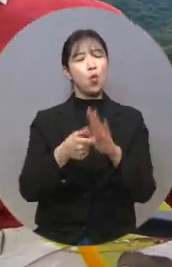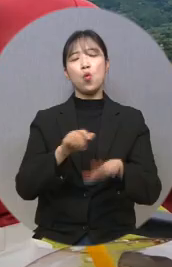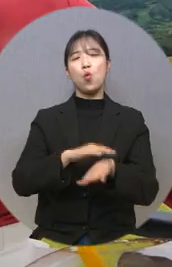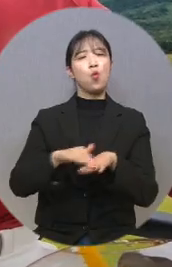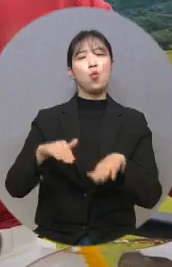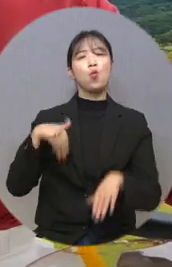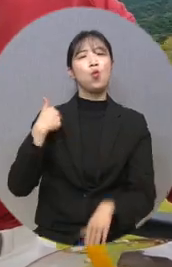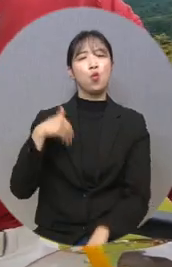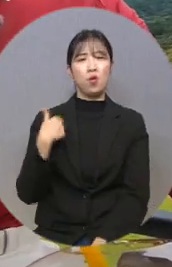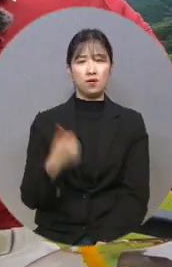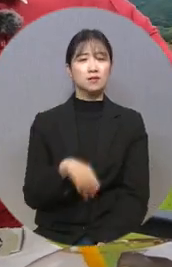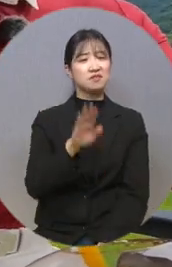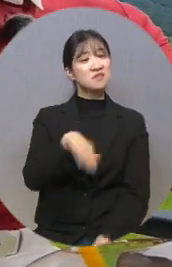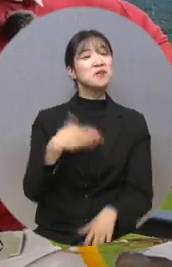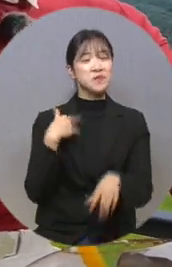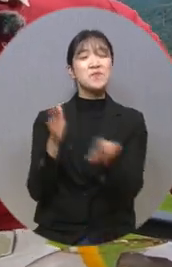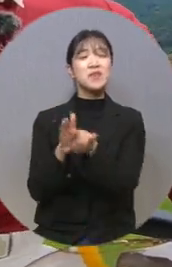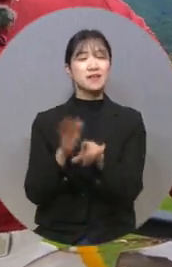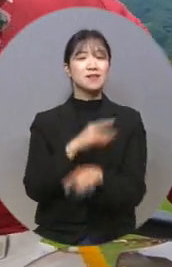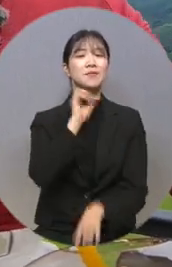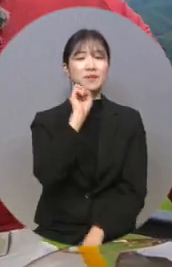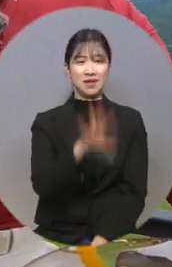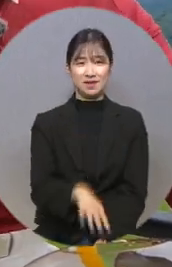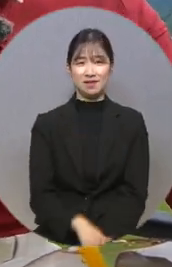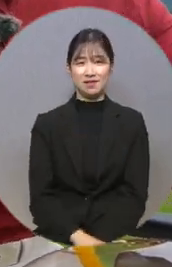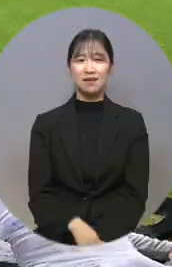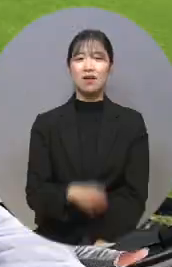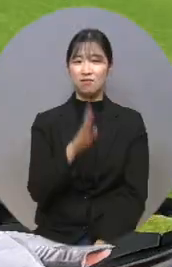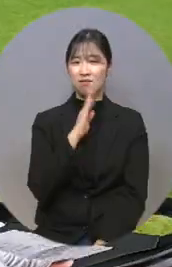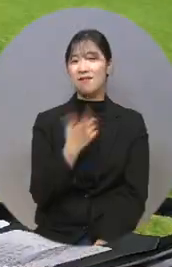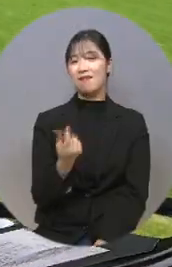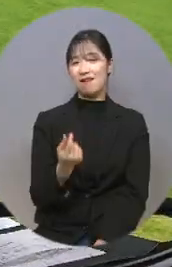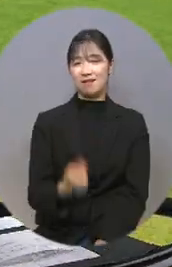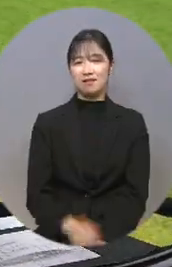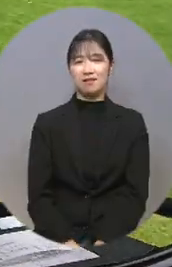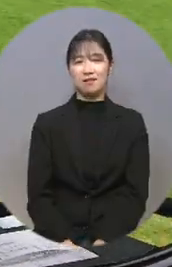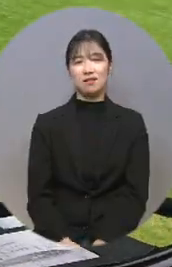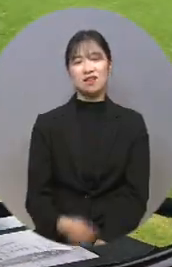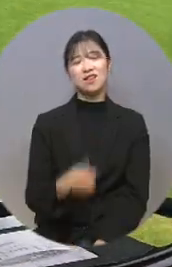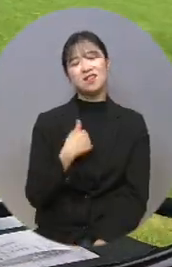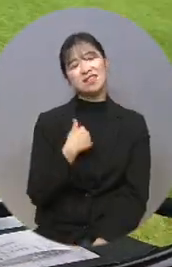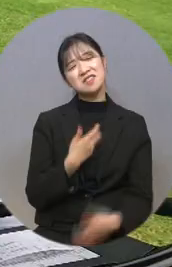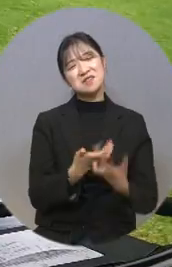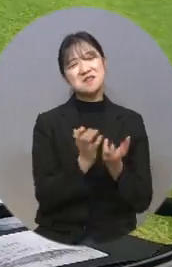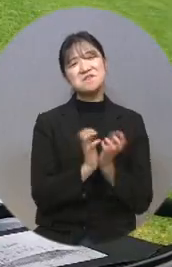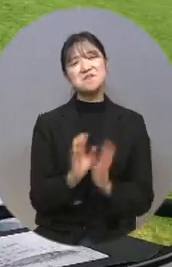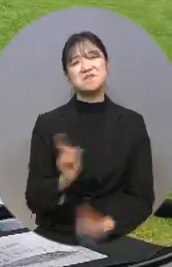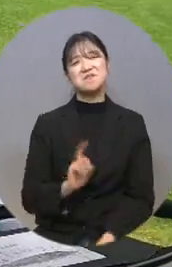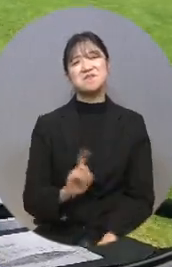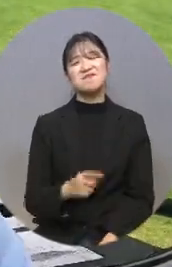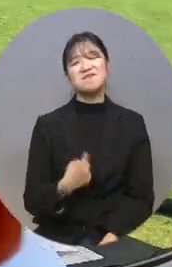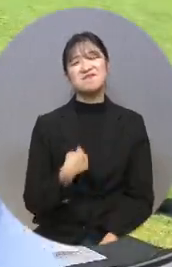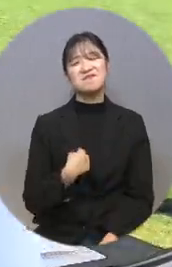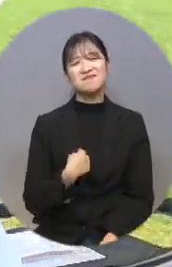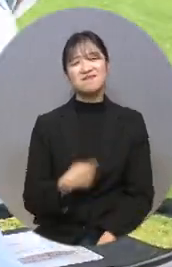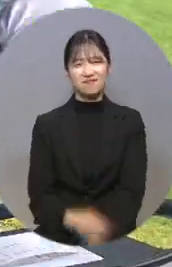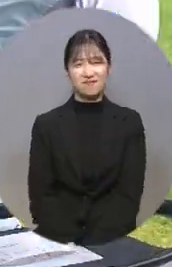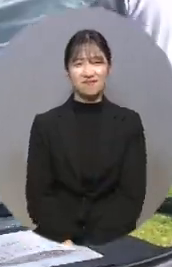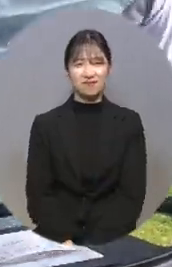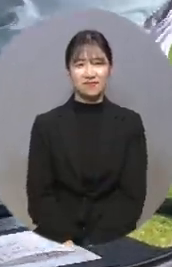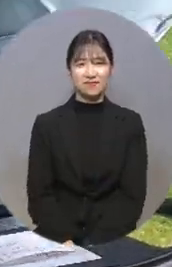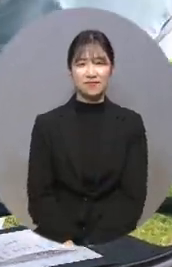그래, 내가 믿고 가도 된다 했지, 양? 완전 빌립이냐. 나 왜 너랑 먹은 거냐. 아, 진짜. 진짜.